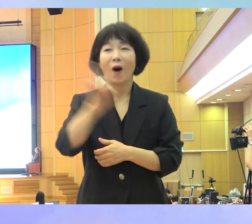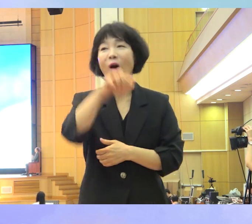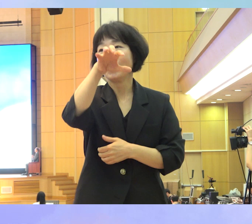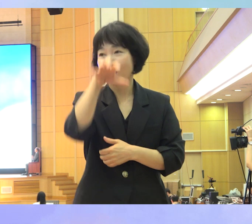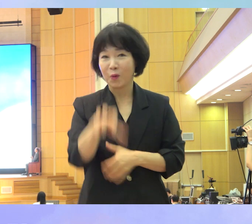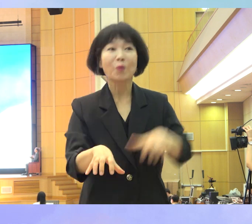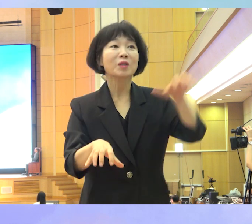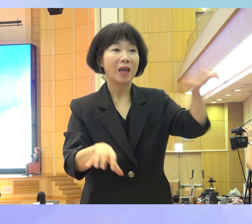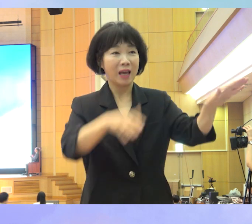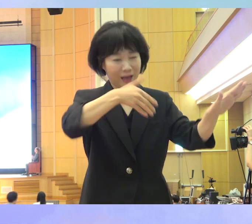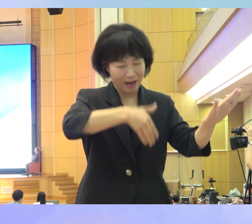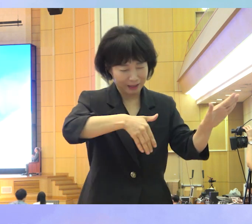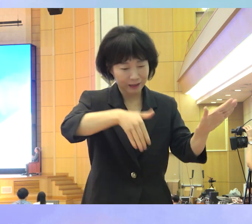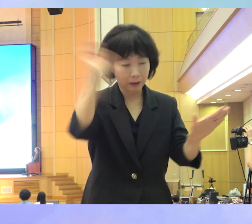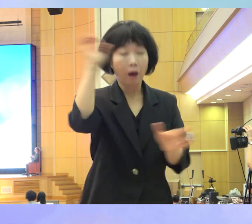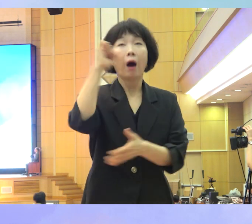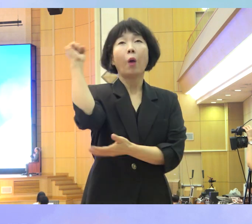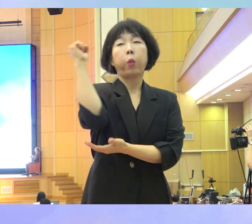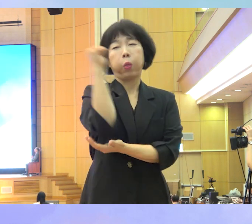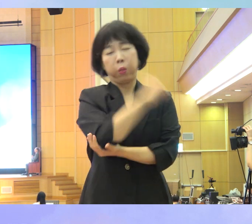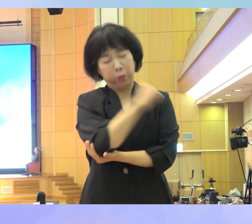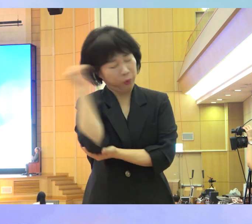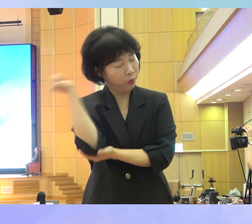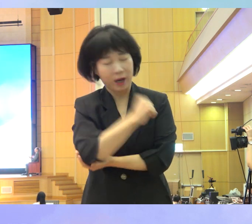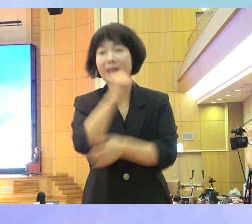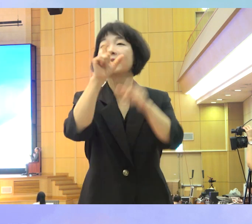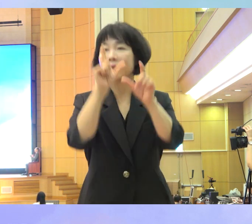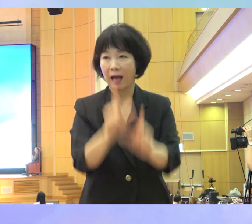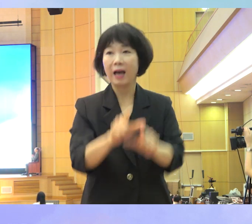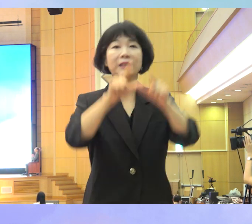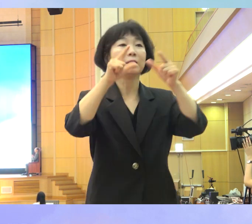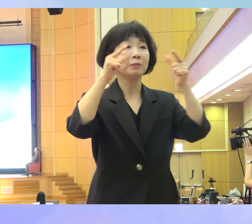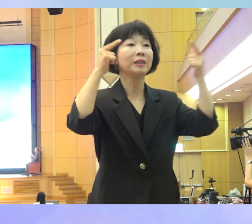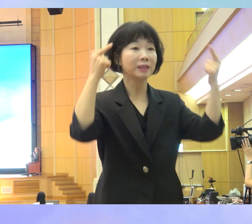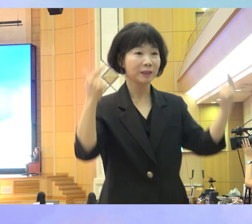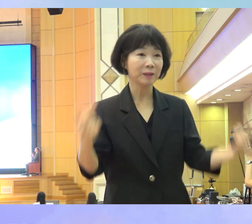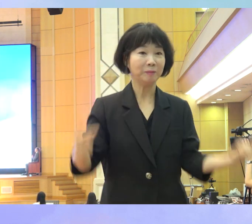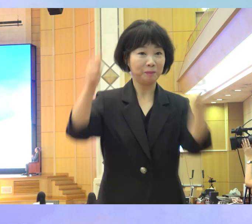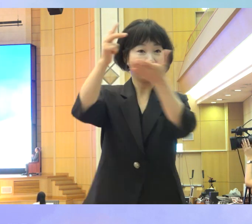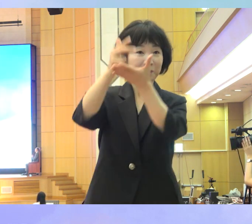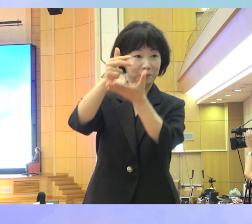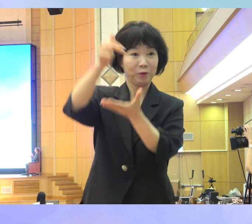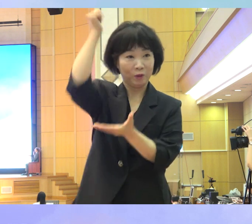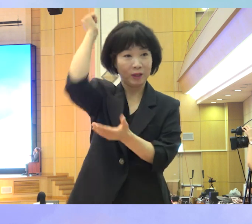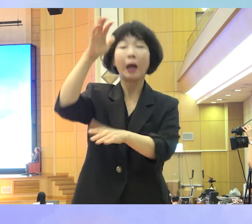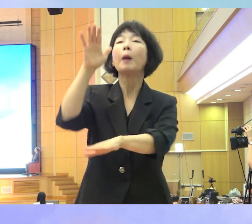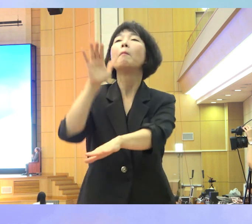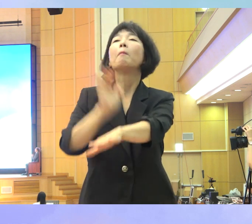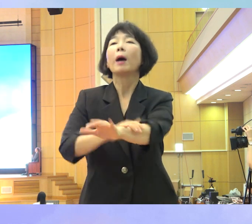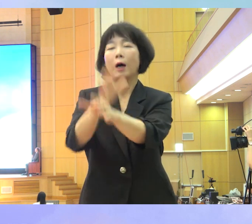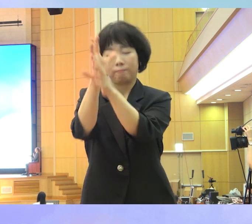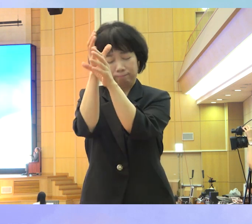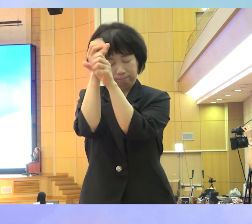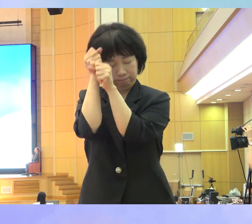붙드시니 어느 곳에 가든지 요동하지 않음은 주의 팔을